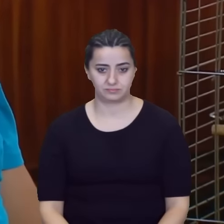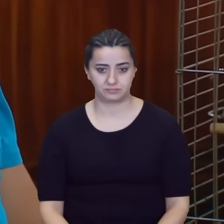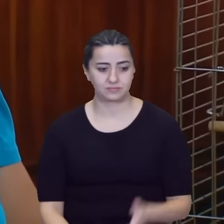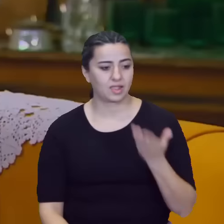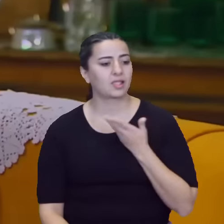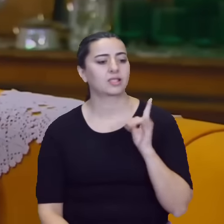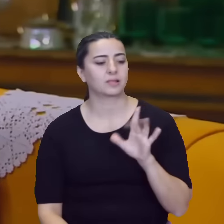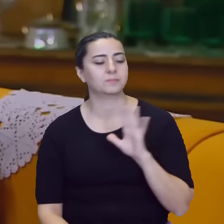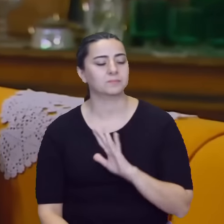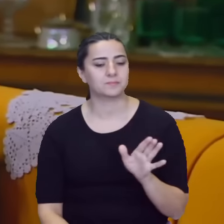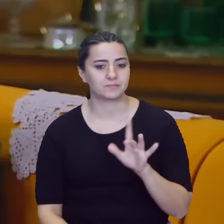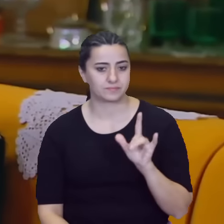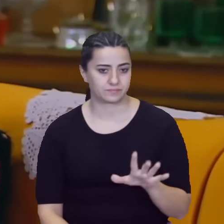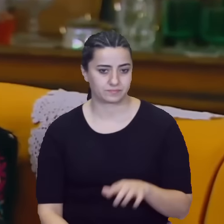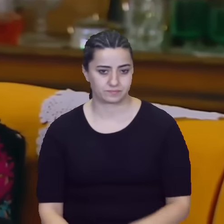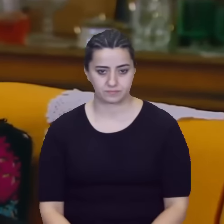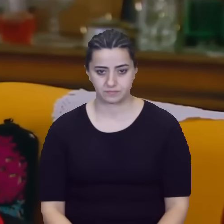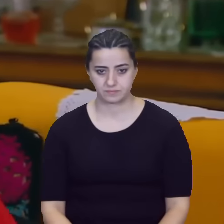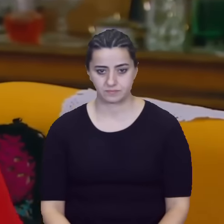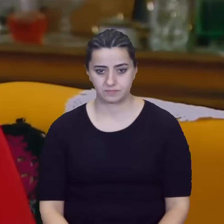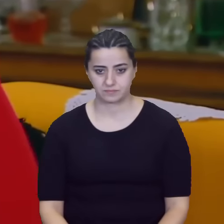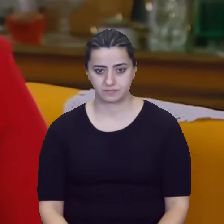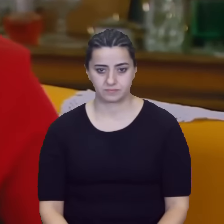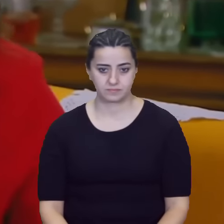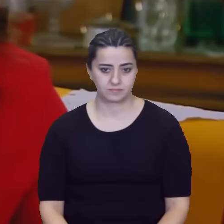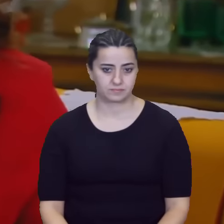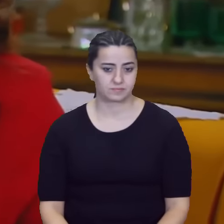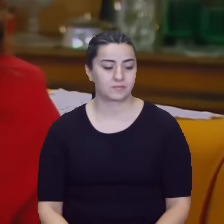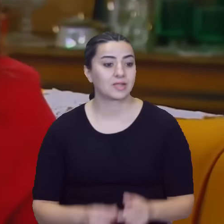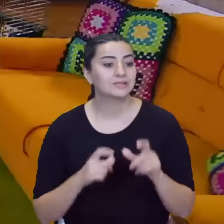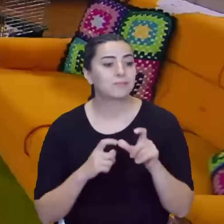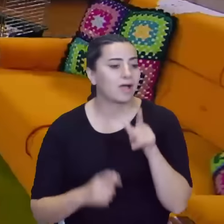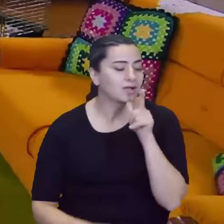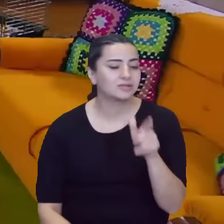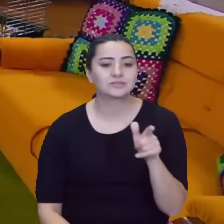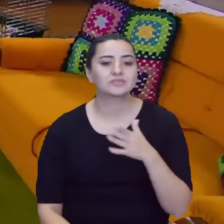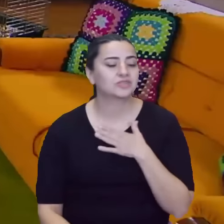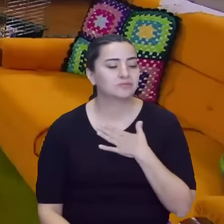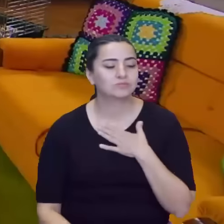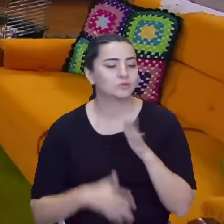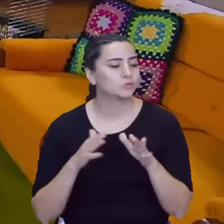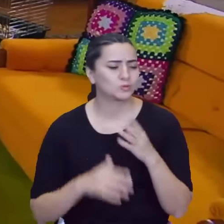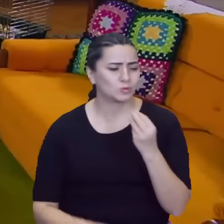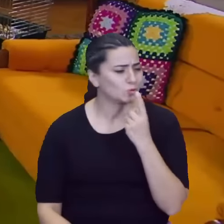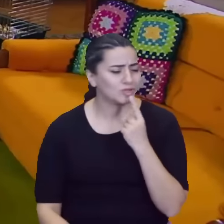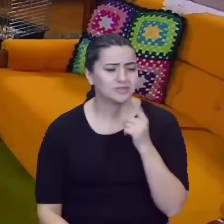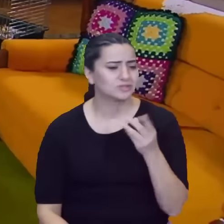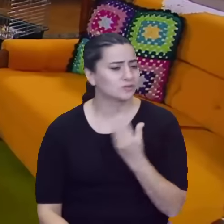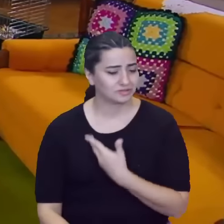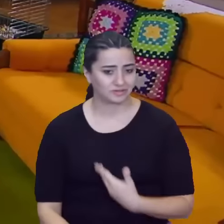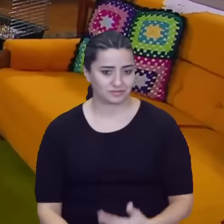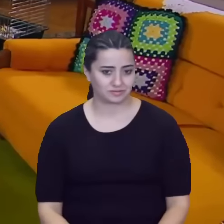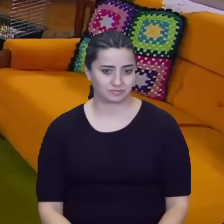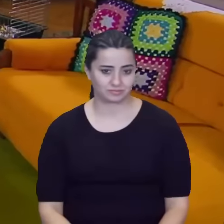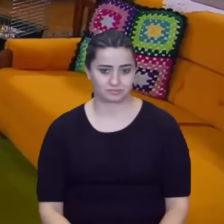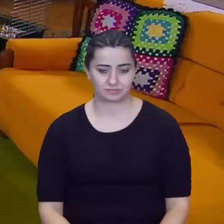Aman anlatma be. Anlatmazsan anlatma. Mr. Spock. Canım benim. Çok seviyorum ben seni